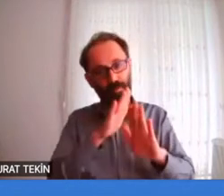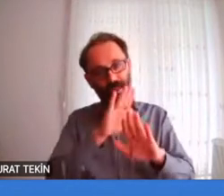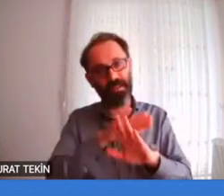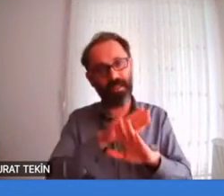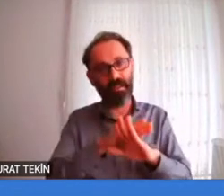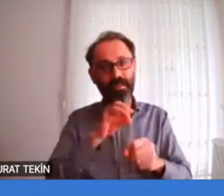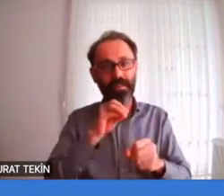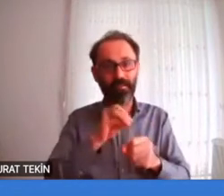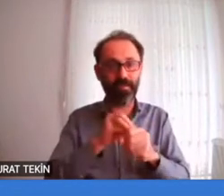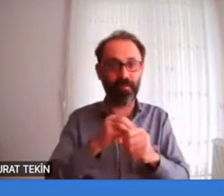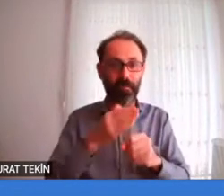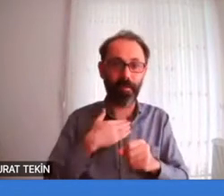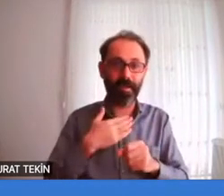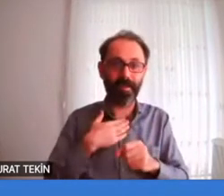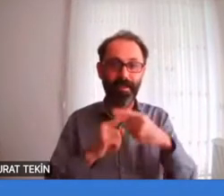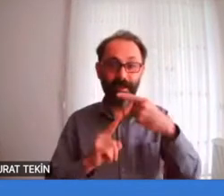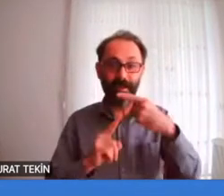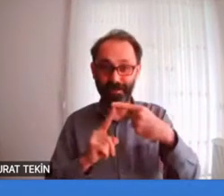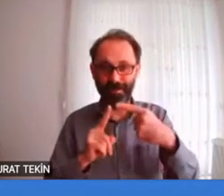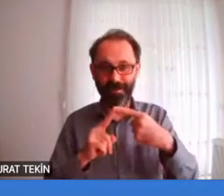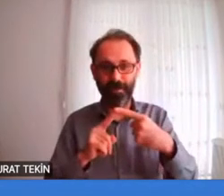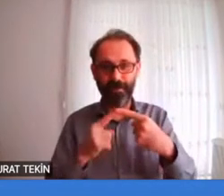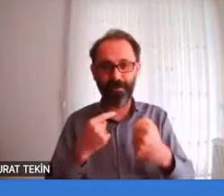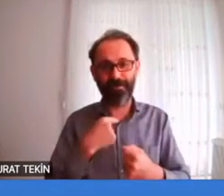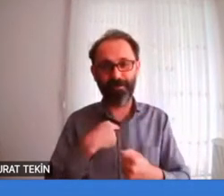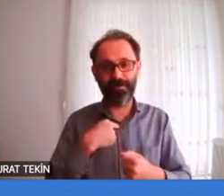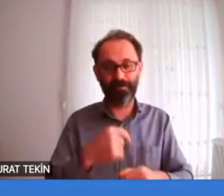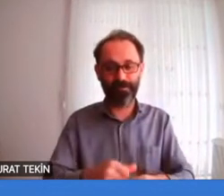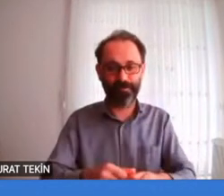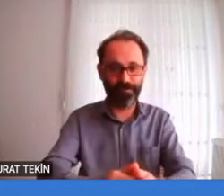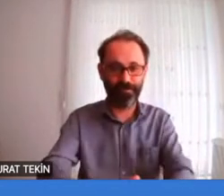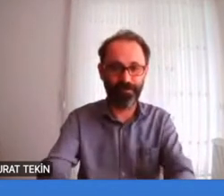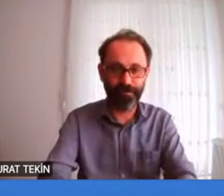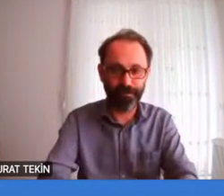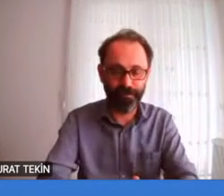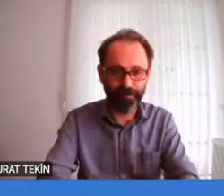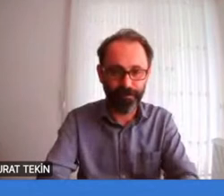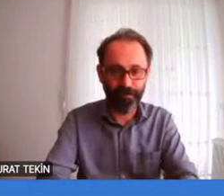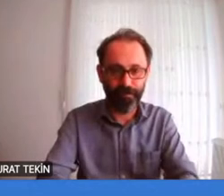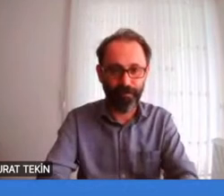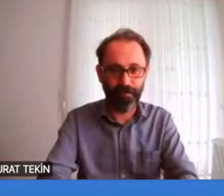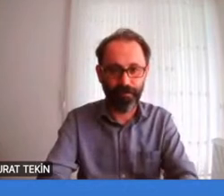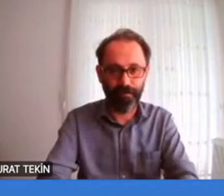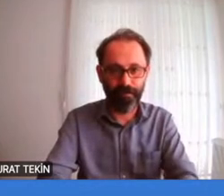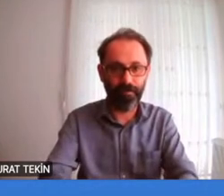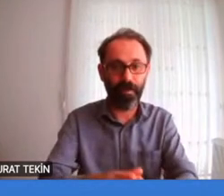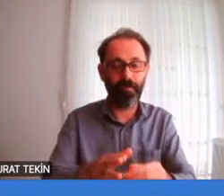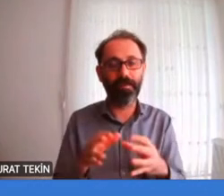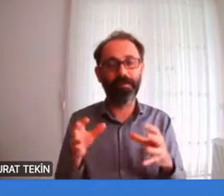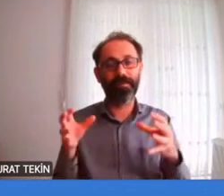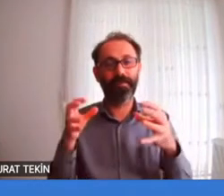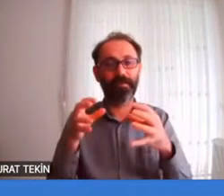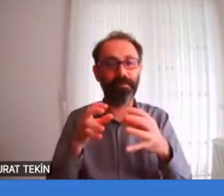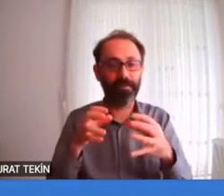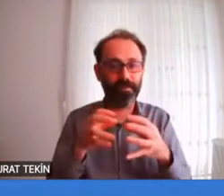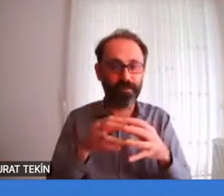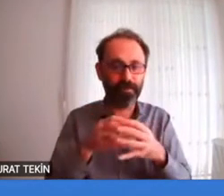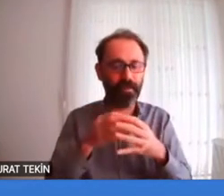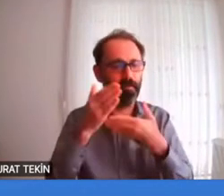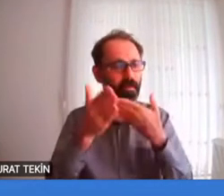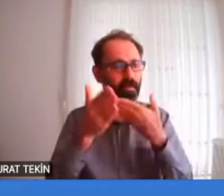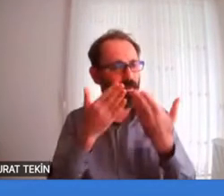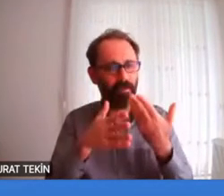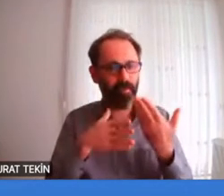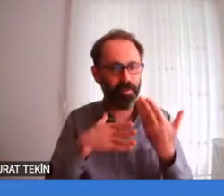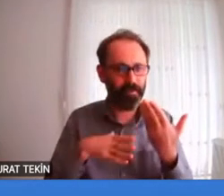izleyicilerimiz için yayınımızı çeviriyor. Bunu da belirtmek istedim. Ben şimdi takıma dönmek istiyorum. Pek çok başarı